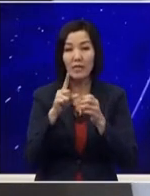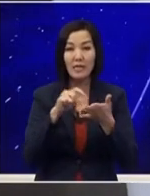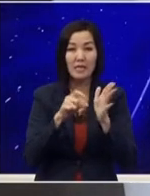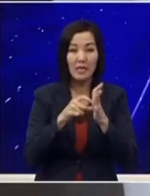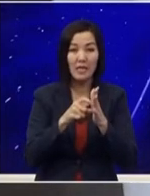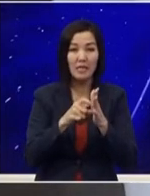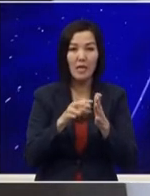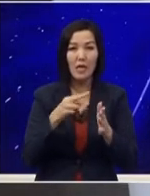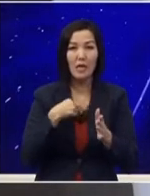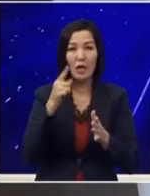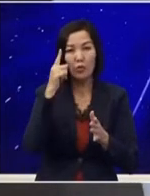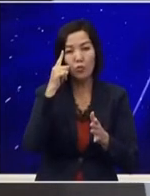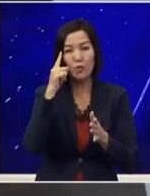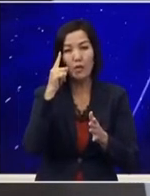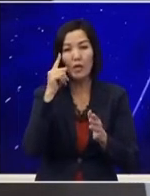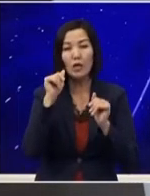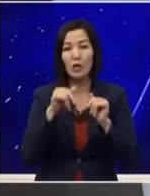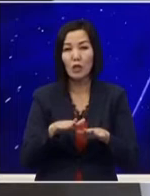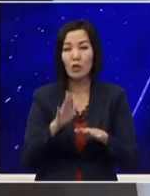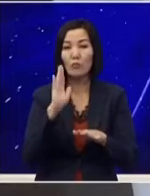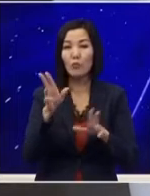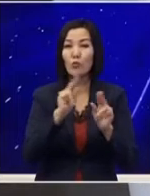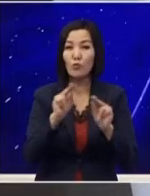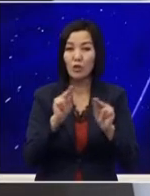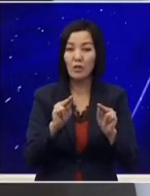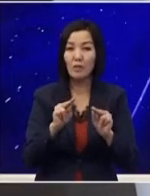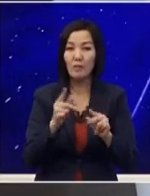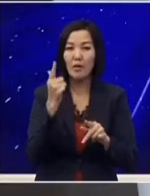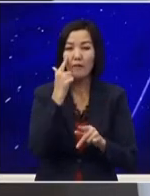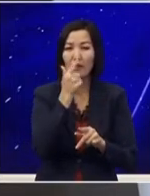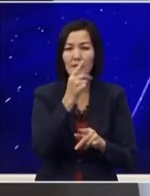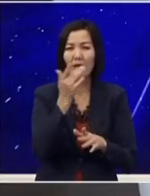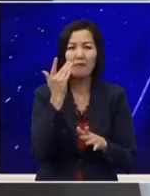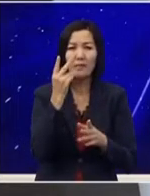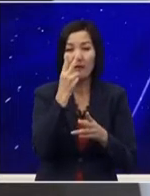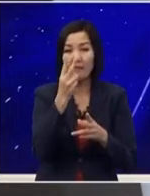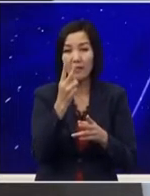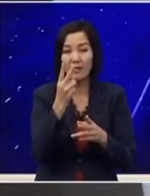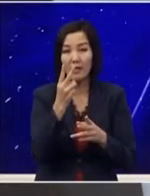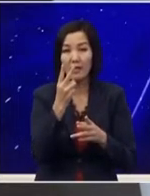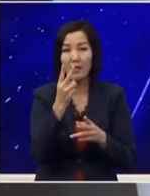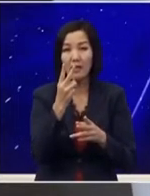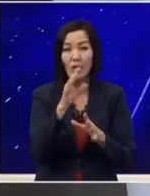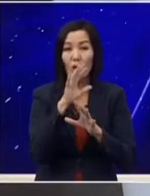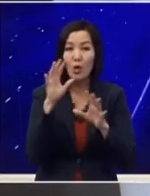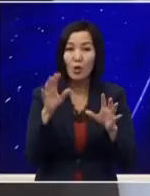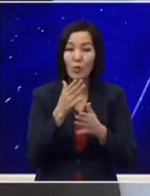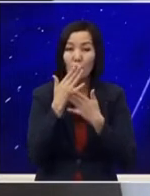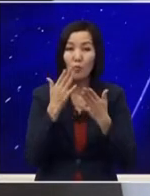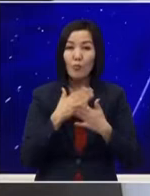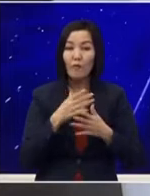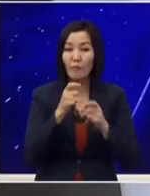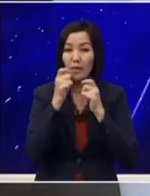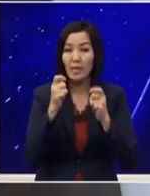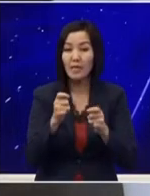тогда думала, наверное, я буду учителем. В ее глазах я всегда видела ту искру, которая могла подарить